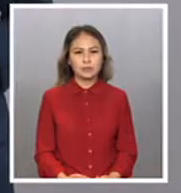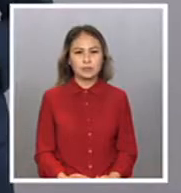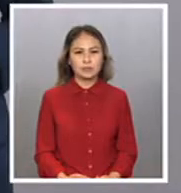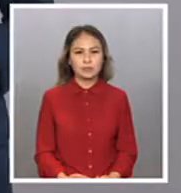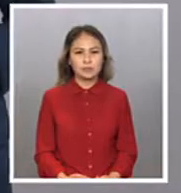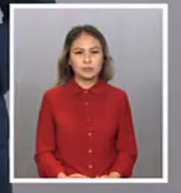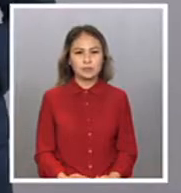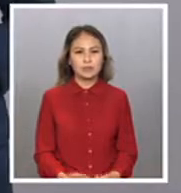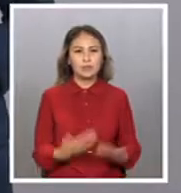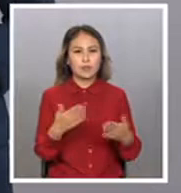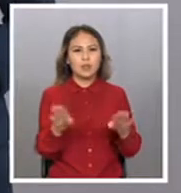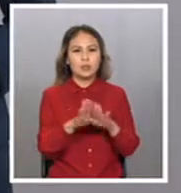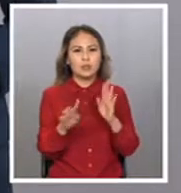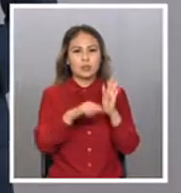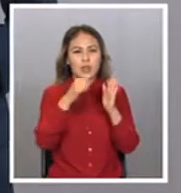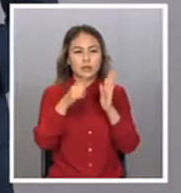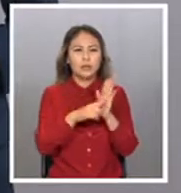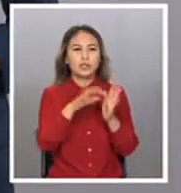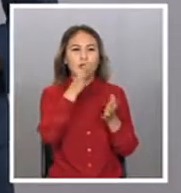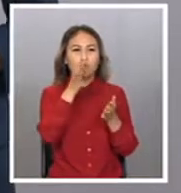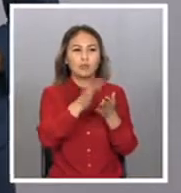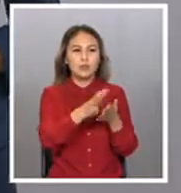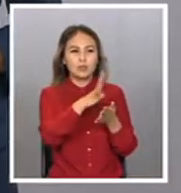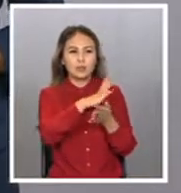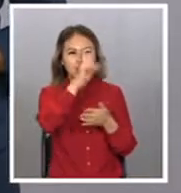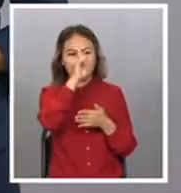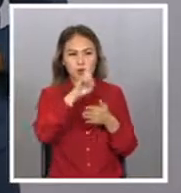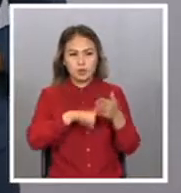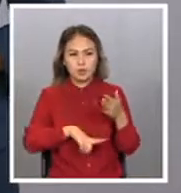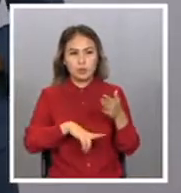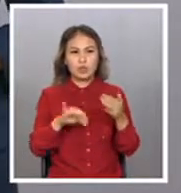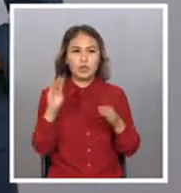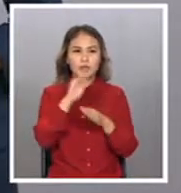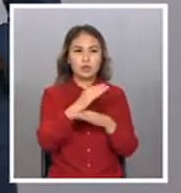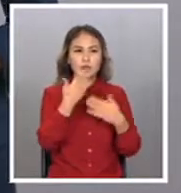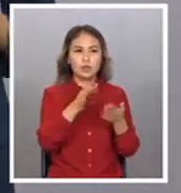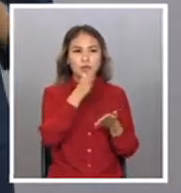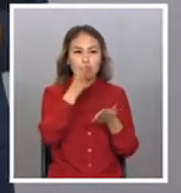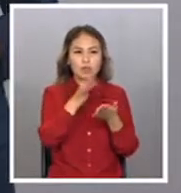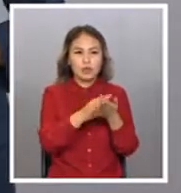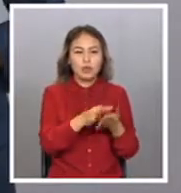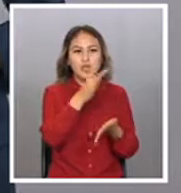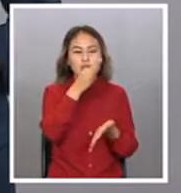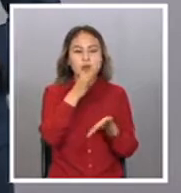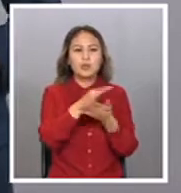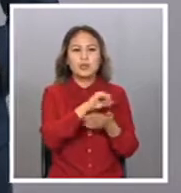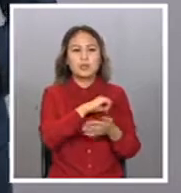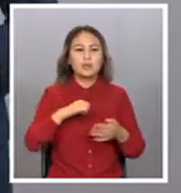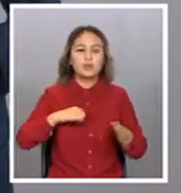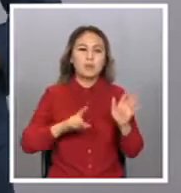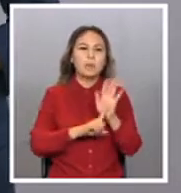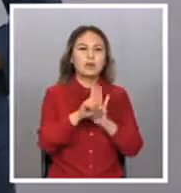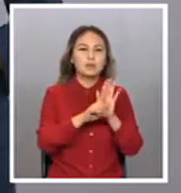Оқушылар, сіздер сұрақтарға жауап берді деген сенімдемін, және бұл сұрақтарға жауапты сабақ барысында